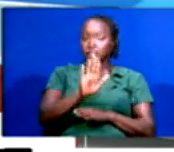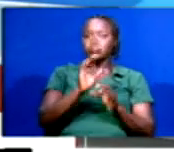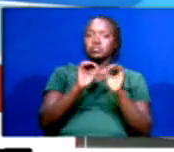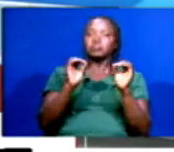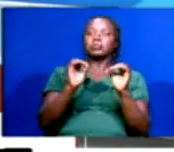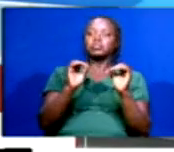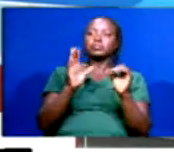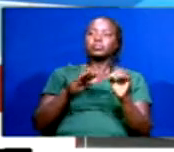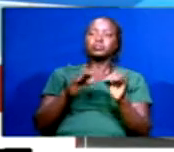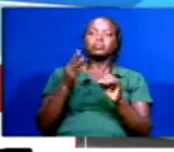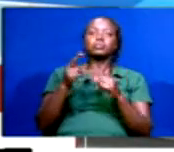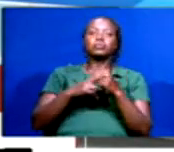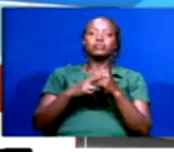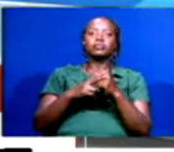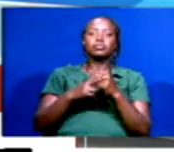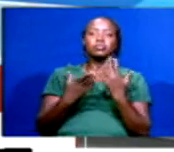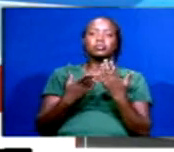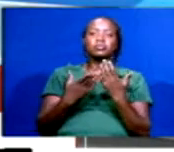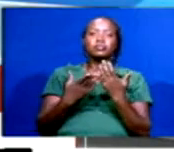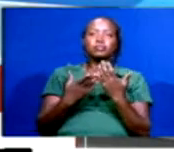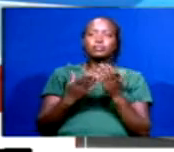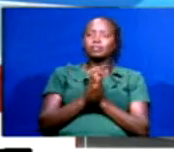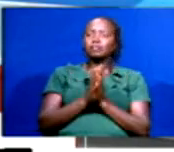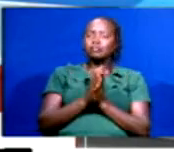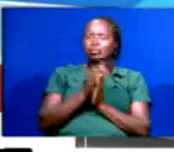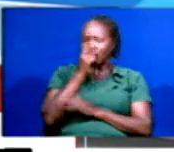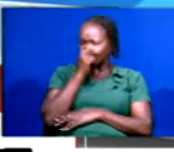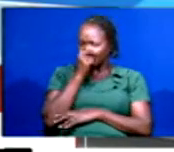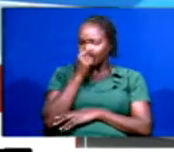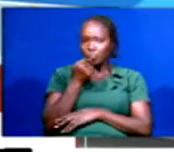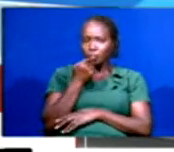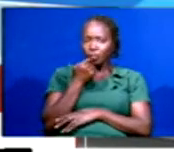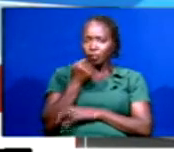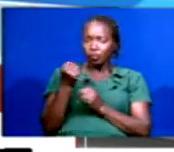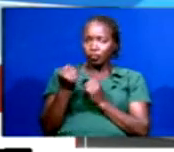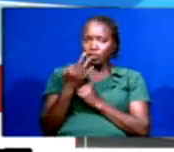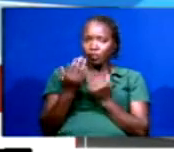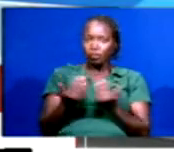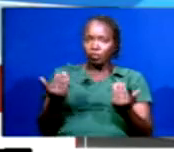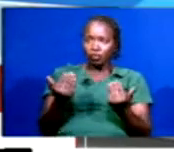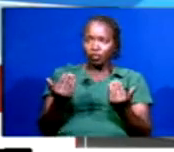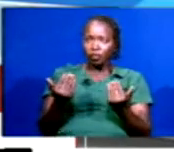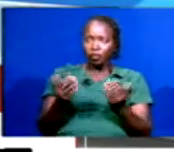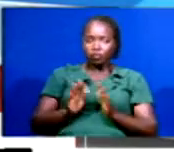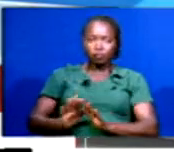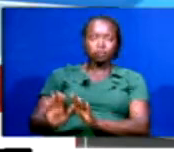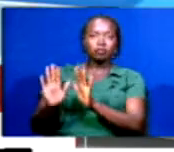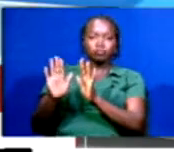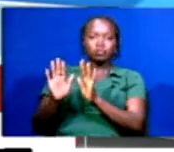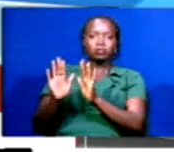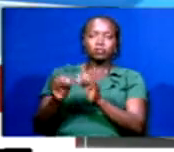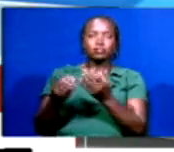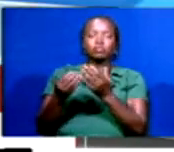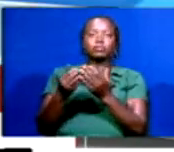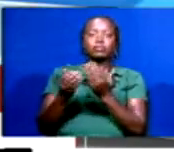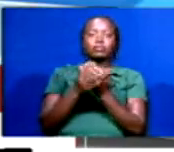miaka 37 imekuwa ada ya mja kwa kuwanyonyesha watoto zaidi ya 13 ambao walitelekezwa na kuwapa hifadhi katika